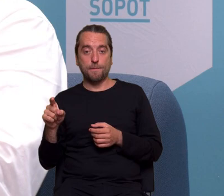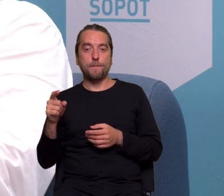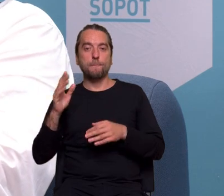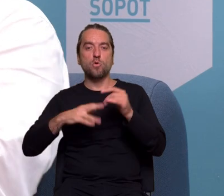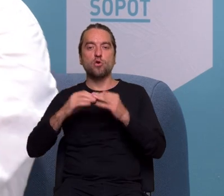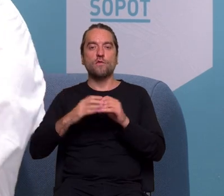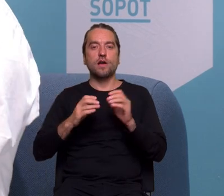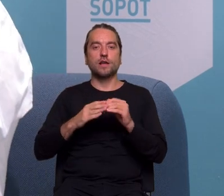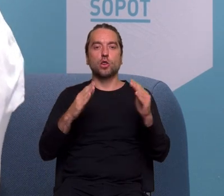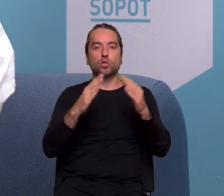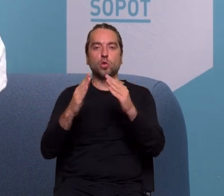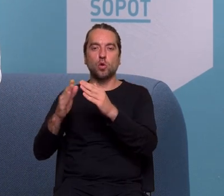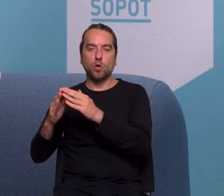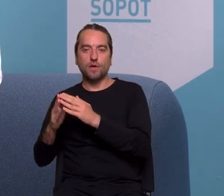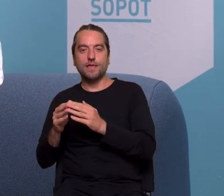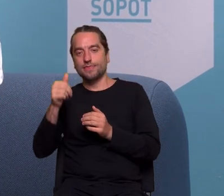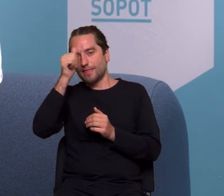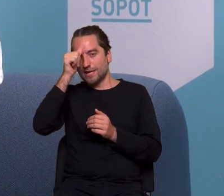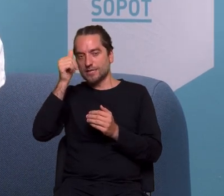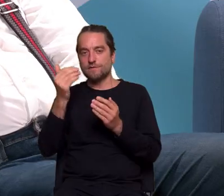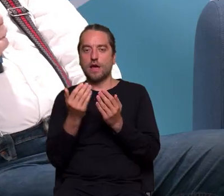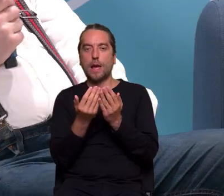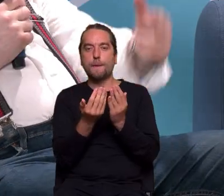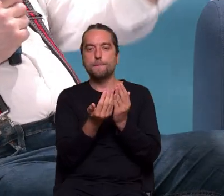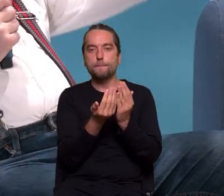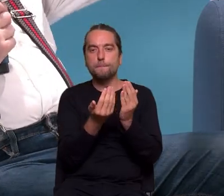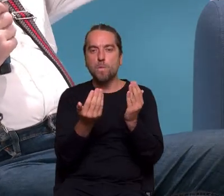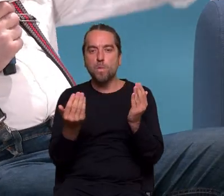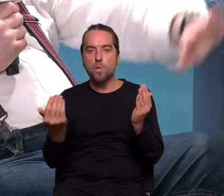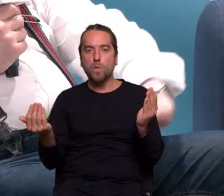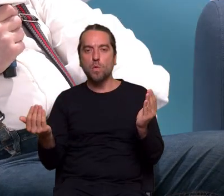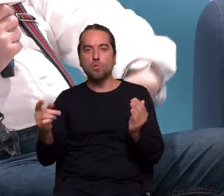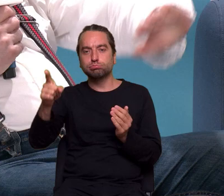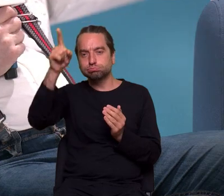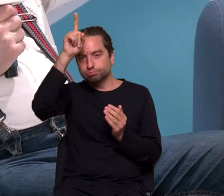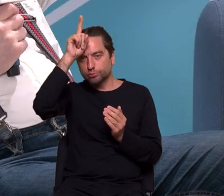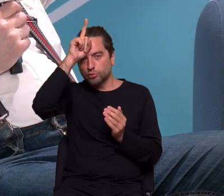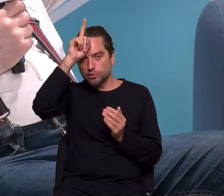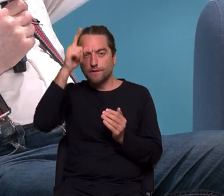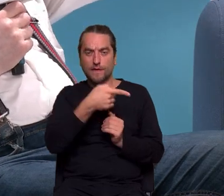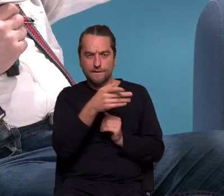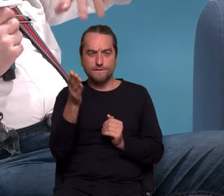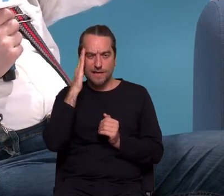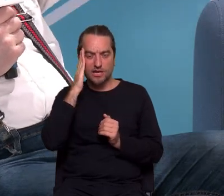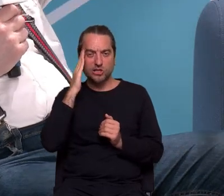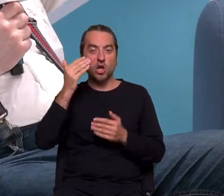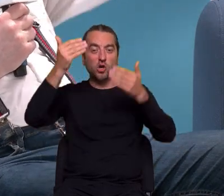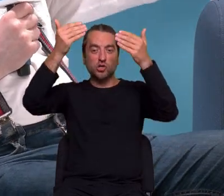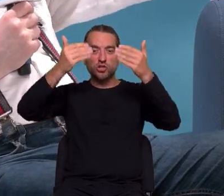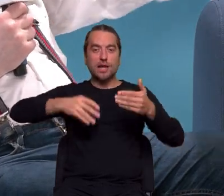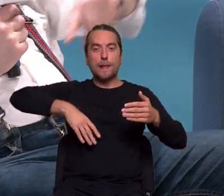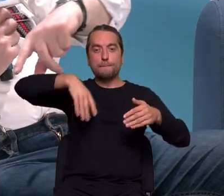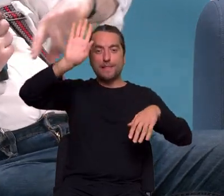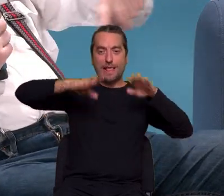się nazywają pruskim murem. Wiecie państwo, co to jest pruski tak, mur? Tak, tak. Piękne, białe ściany